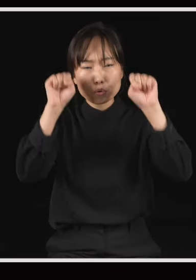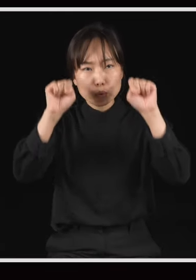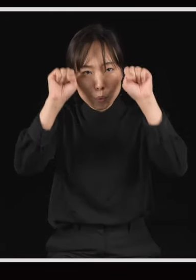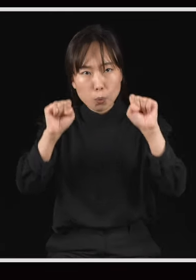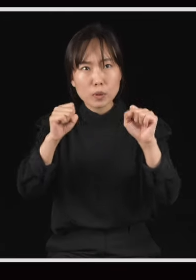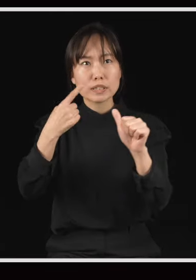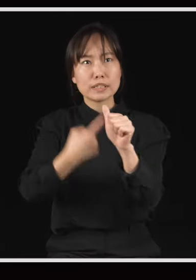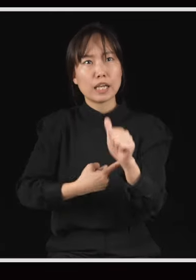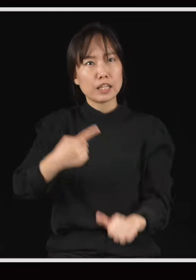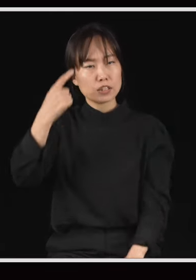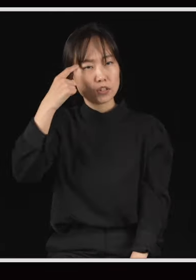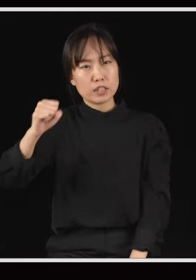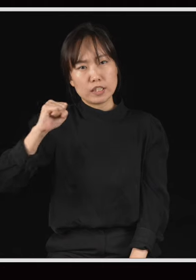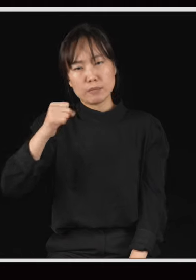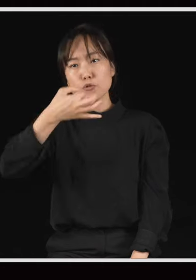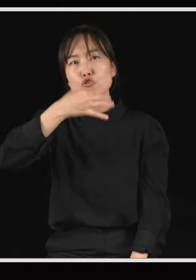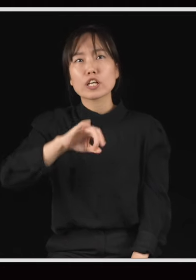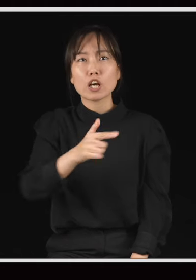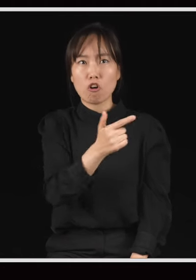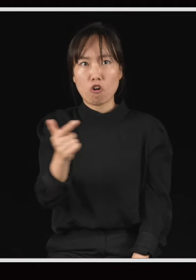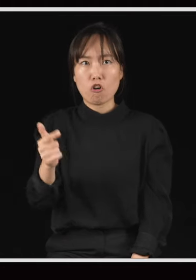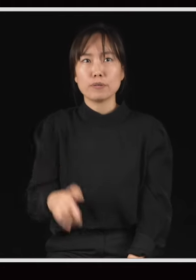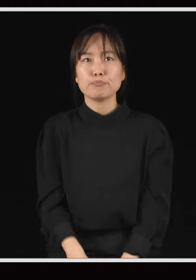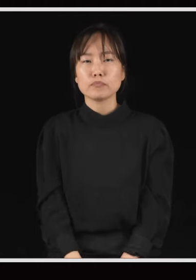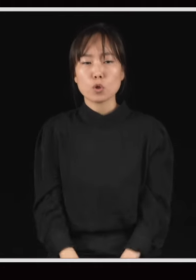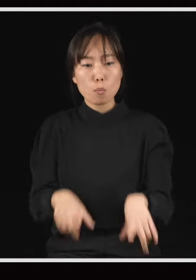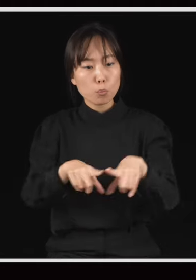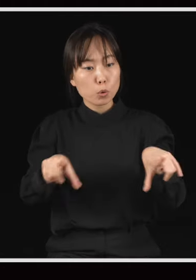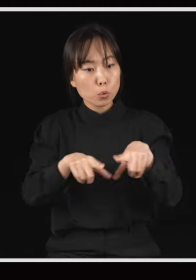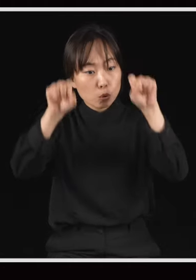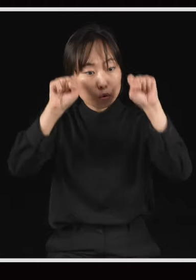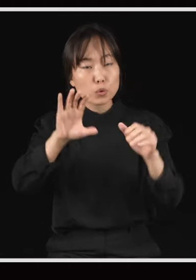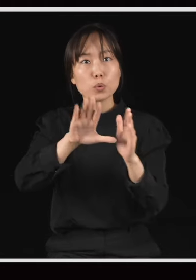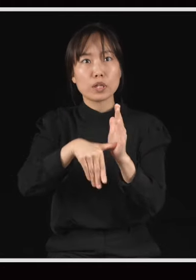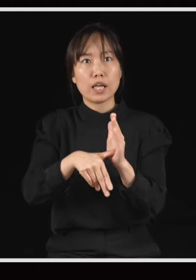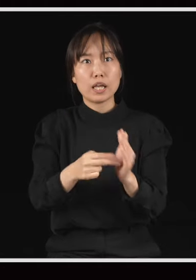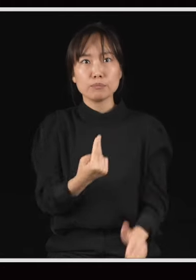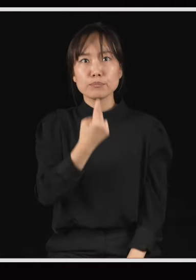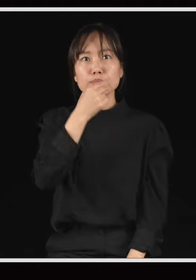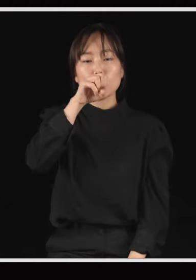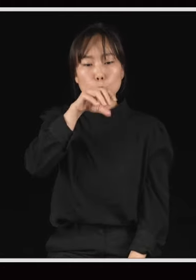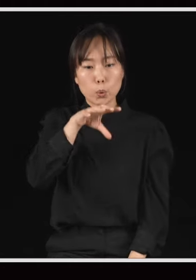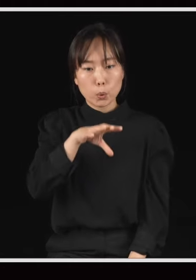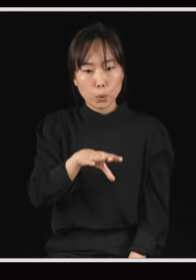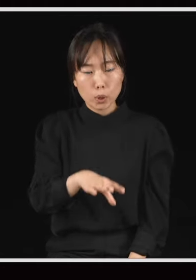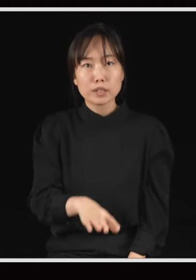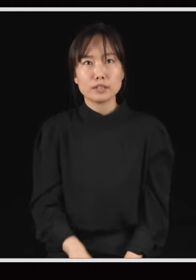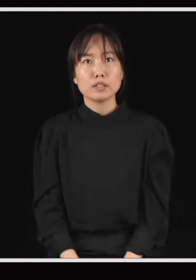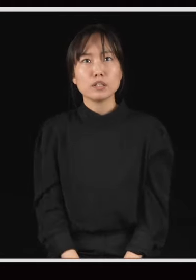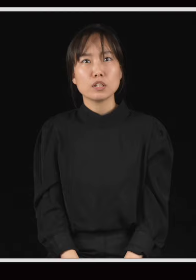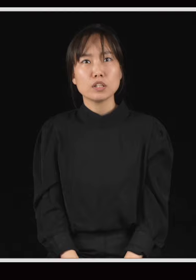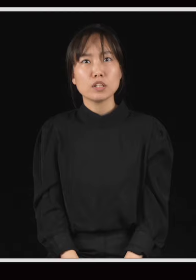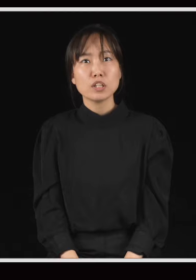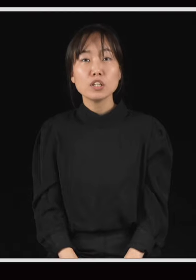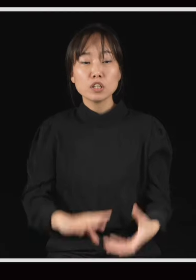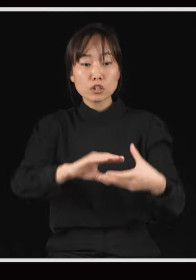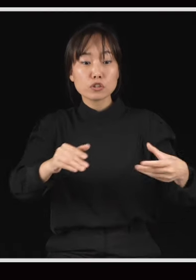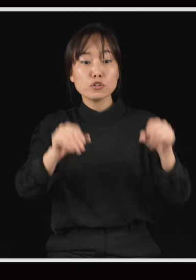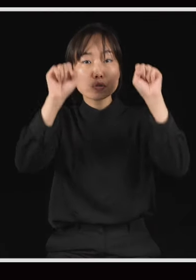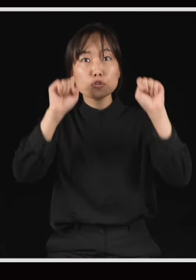운동은 멘탈 측면이 많이 있습니다. 대부분 우리가 운동하면서 숨을 쉽니다. 근력 운동을